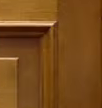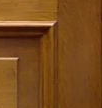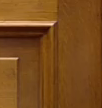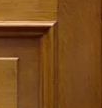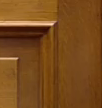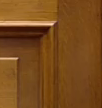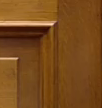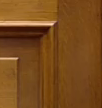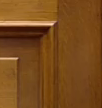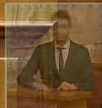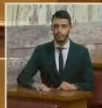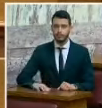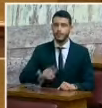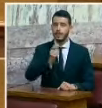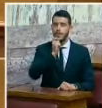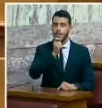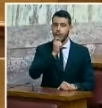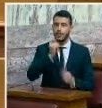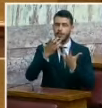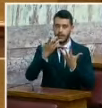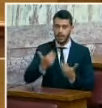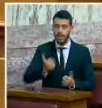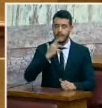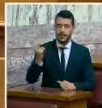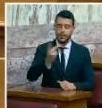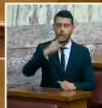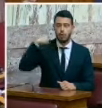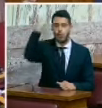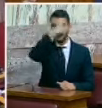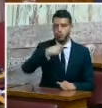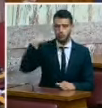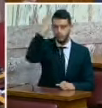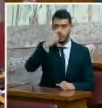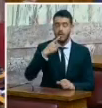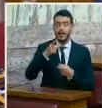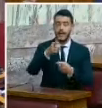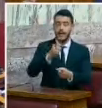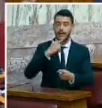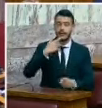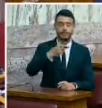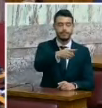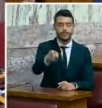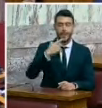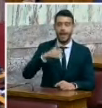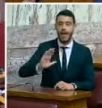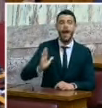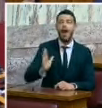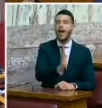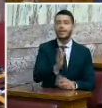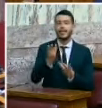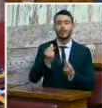κοινωνικό πρόσημο. Ότι εσείς ως καλοί και συνεπείς αριστεροί είστε εδώ πέρα πάνω απ'